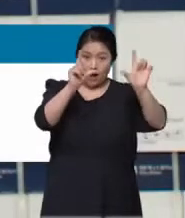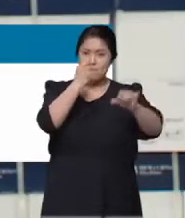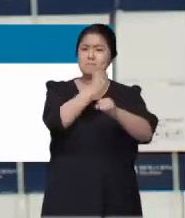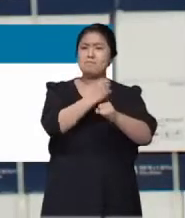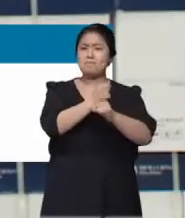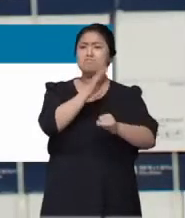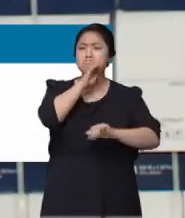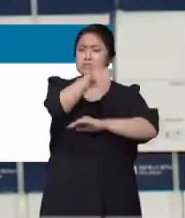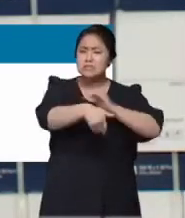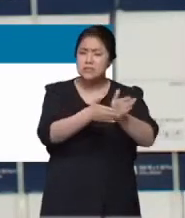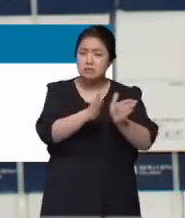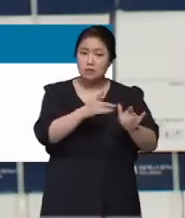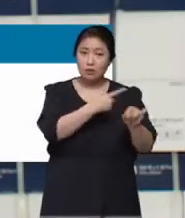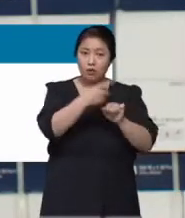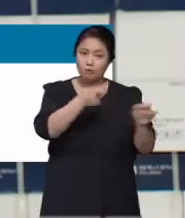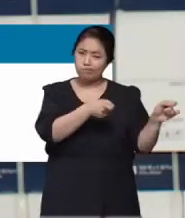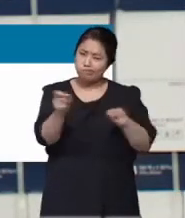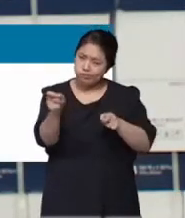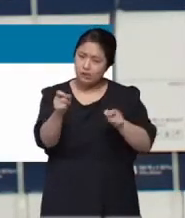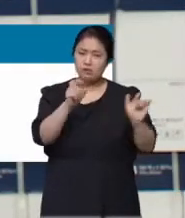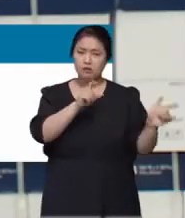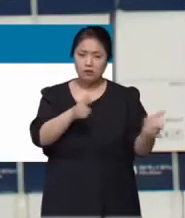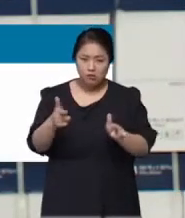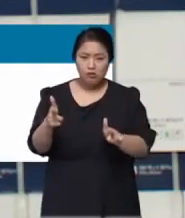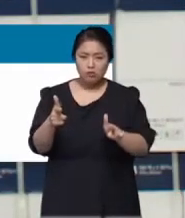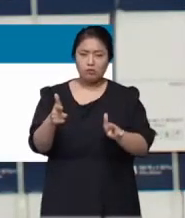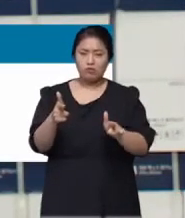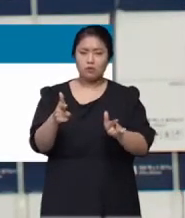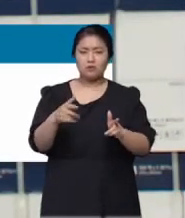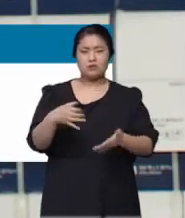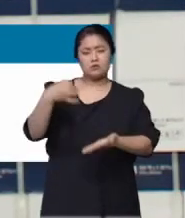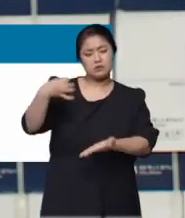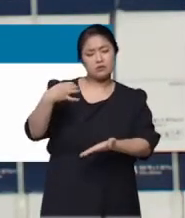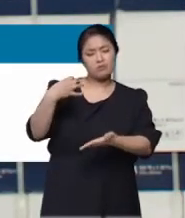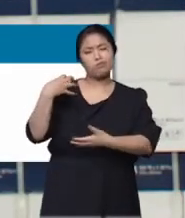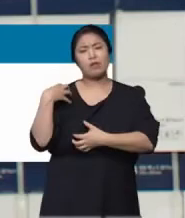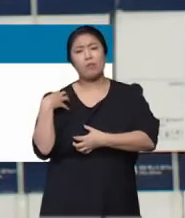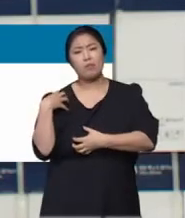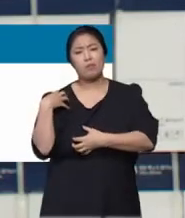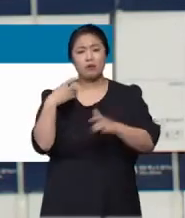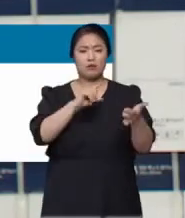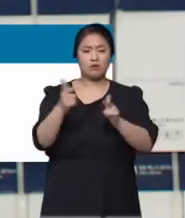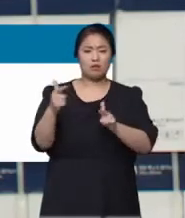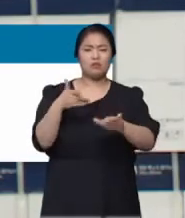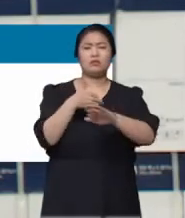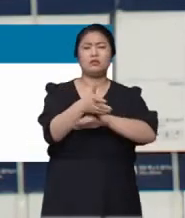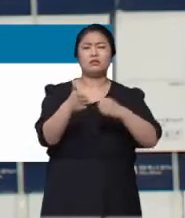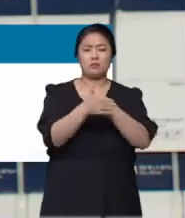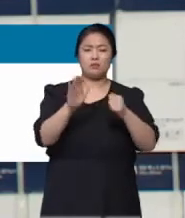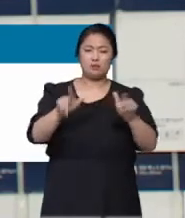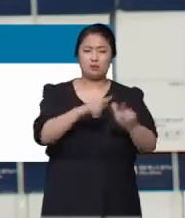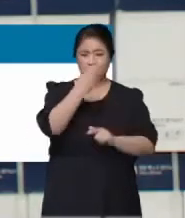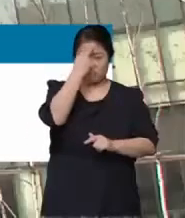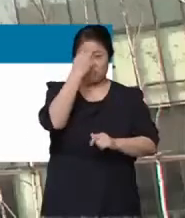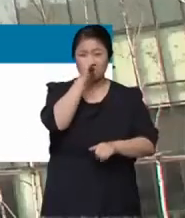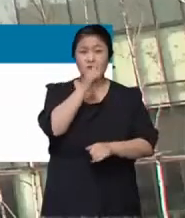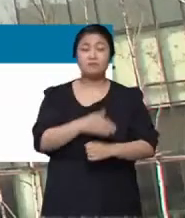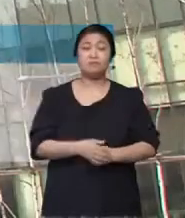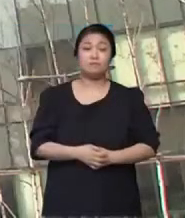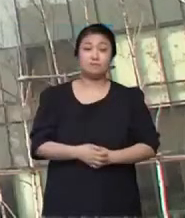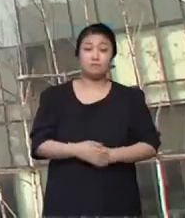준공이 돼야 되는데 내년으로 좀 연장이 된다든지 그런 여러 가지 재원 부담이 좀 늦어지기 때문에 그런 어려움들이